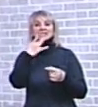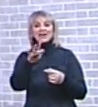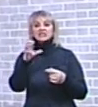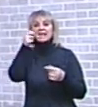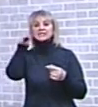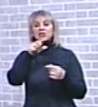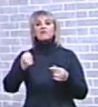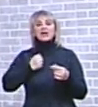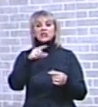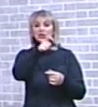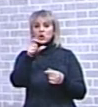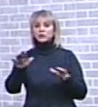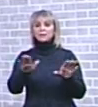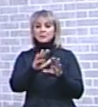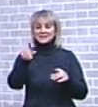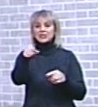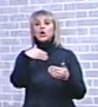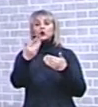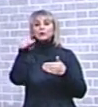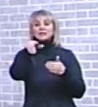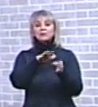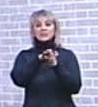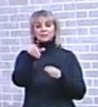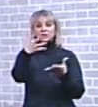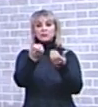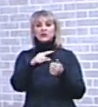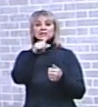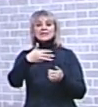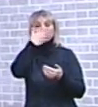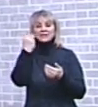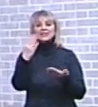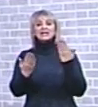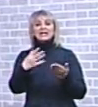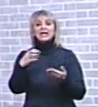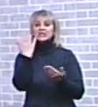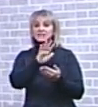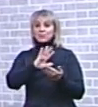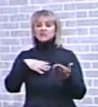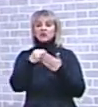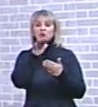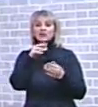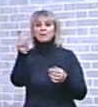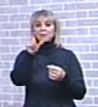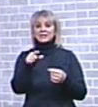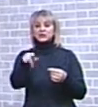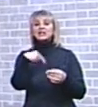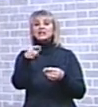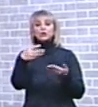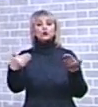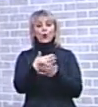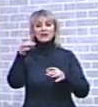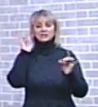эстрады, военные и народные песни. Кроме того, исполнитель берет забытые или незамеченные в свое время произведения и дает им